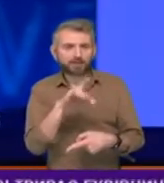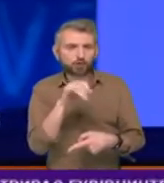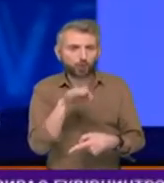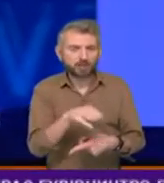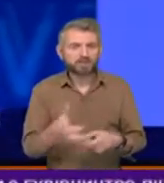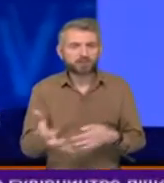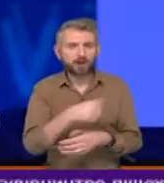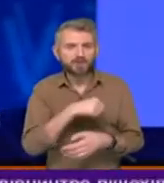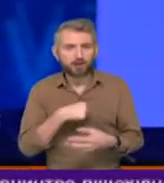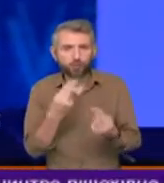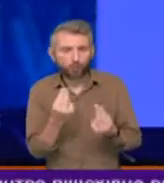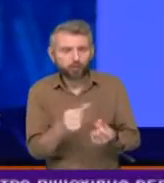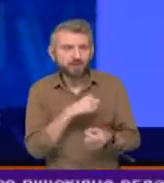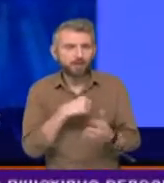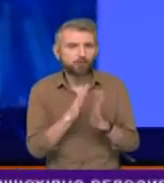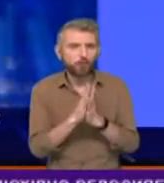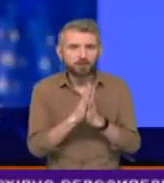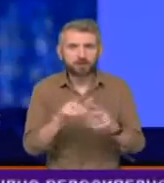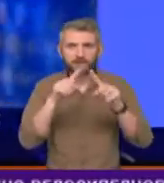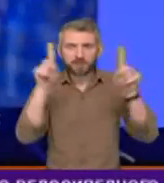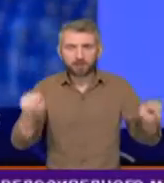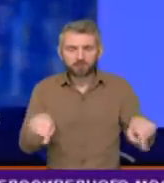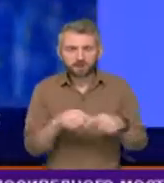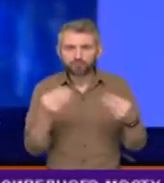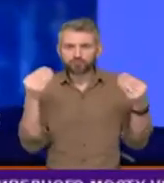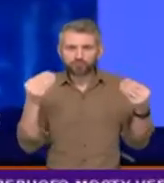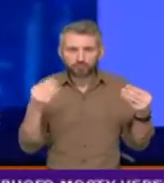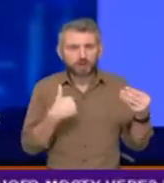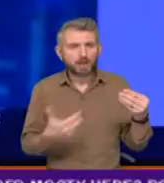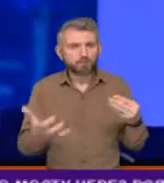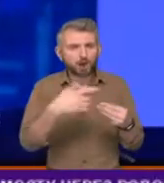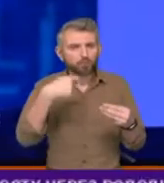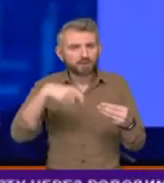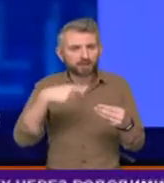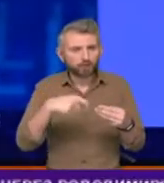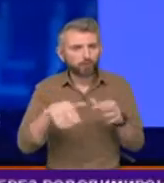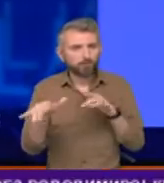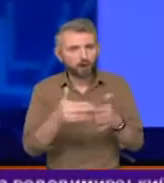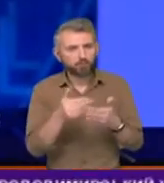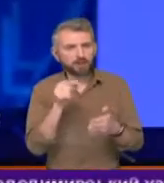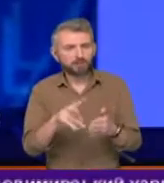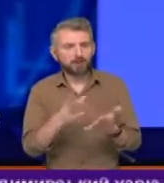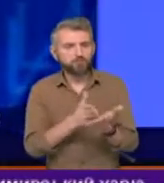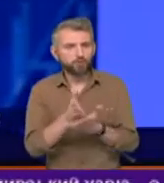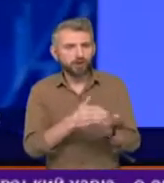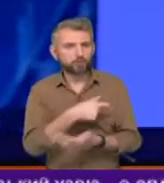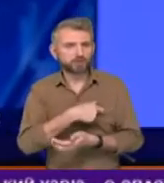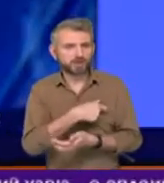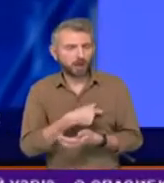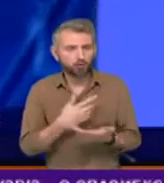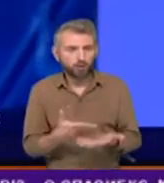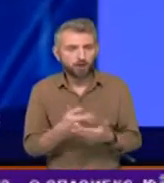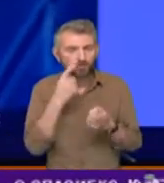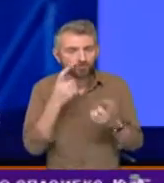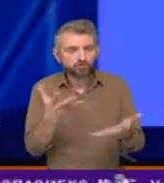сам гроші, сам просив з таблицею, що я збираю на президентську кампанію, перед тим на посаду сенатора. Дуже чітке декларування,